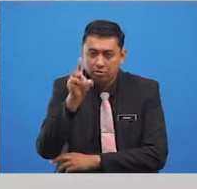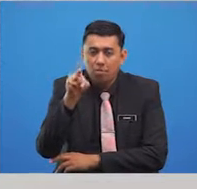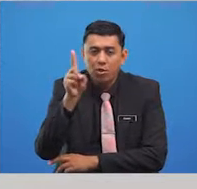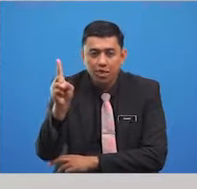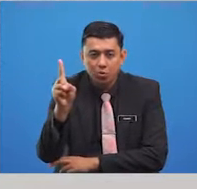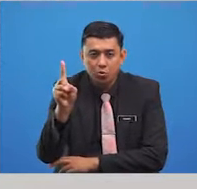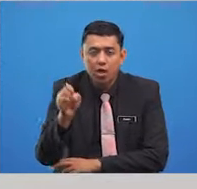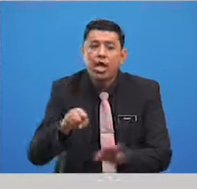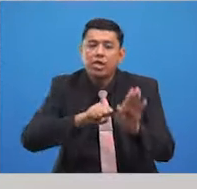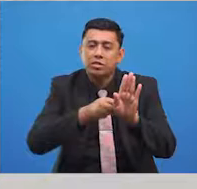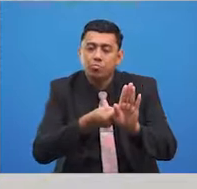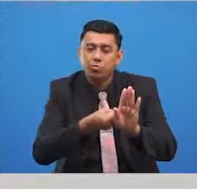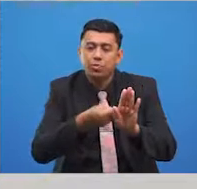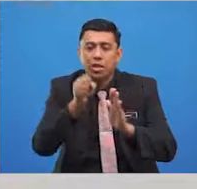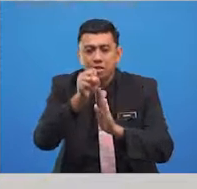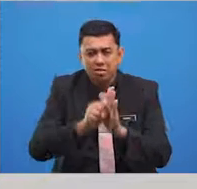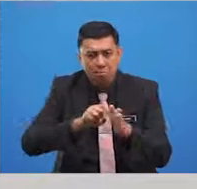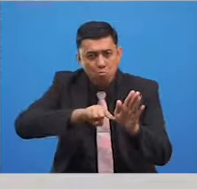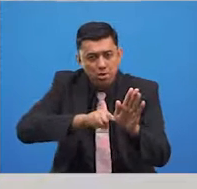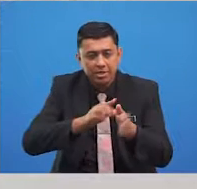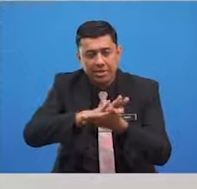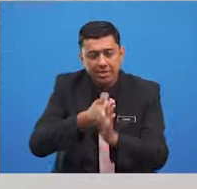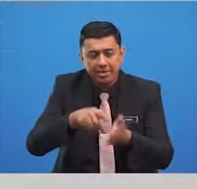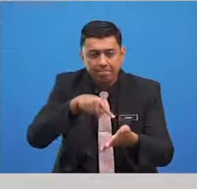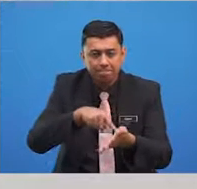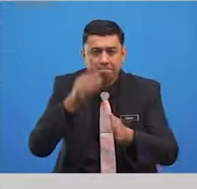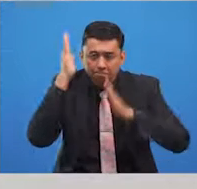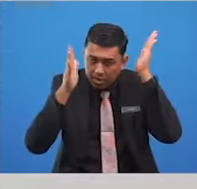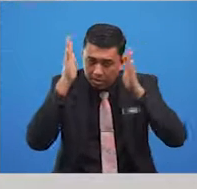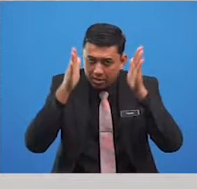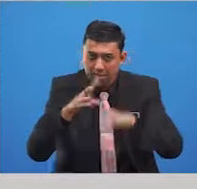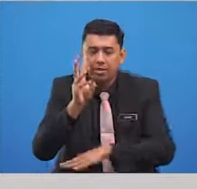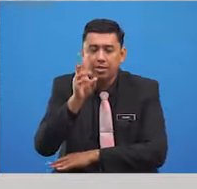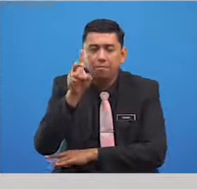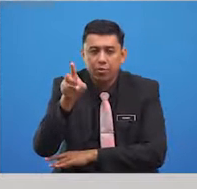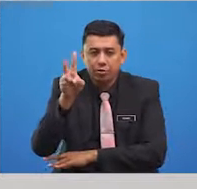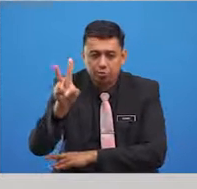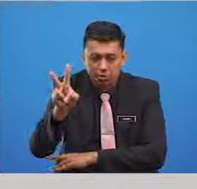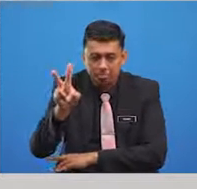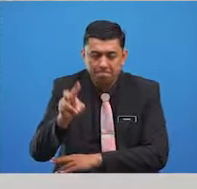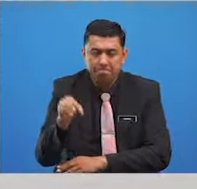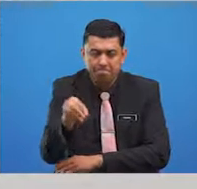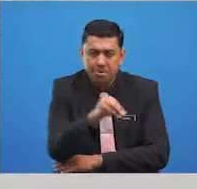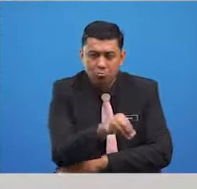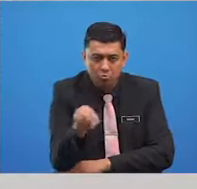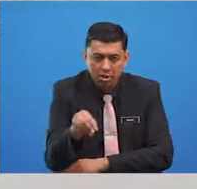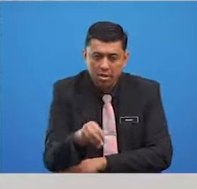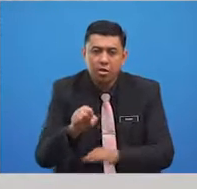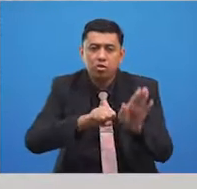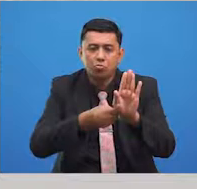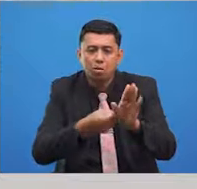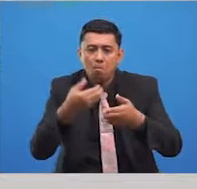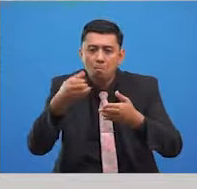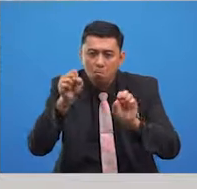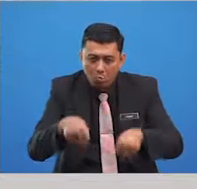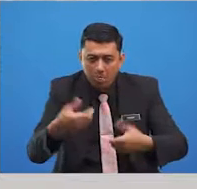6.1 Sumber Semula Jadi di Malaysia dan 6.2 Taburan Sumber Boleh Baharu